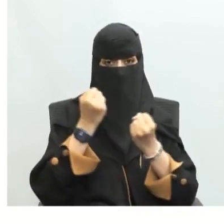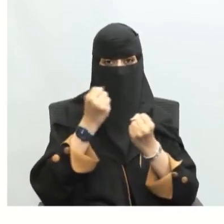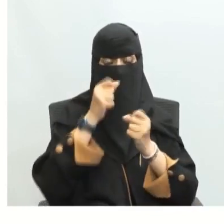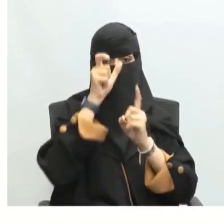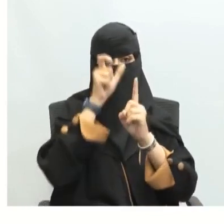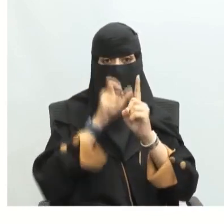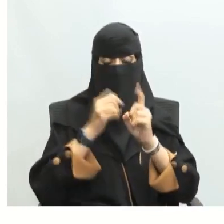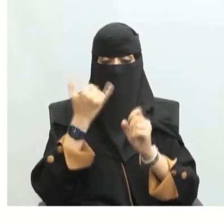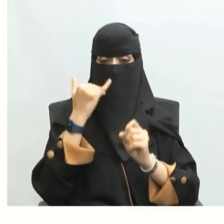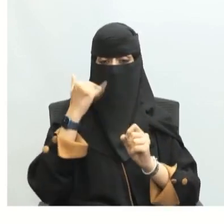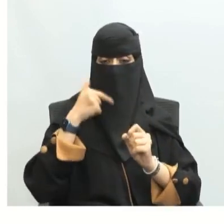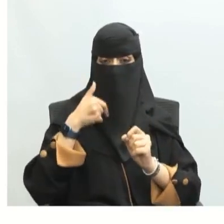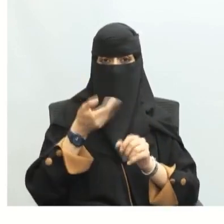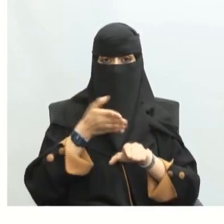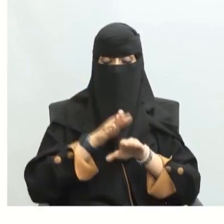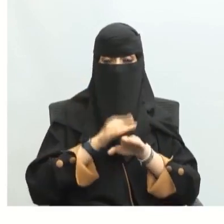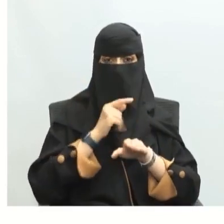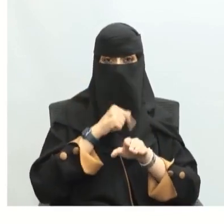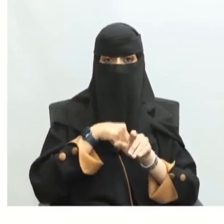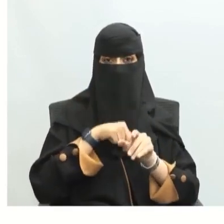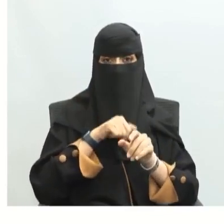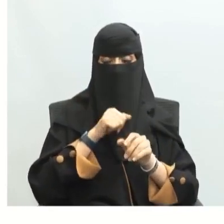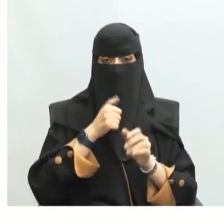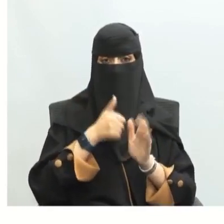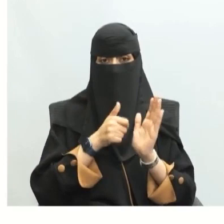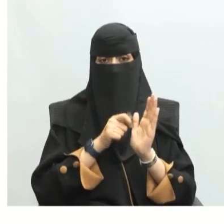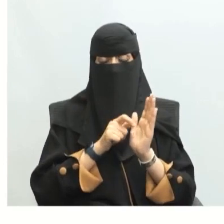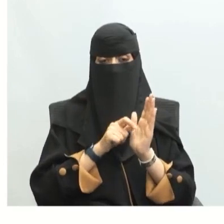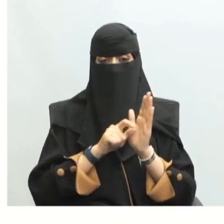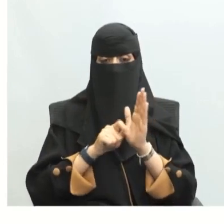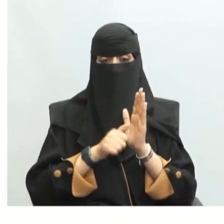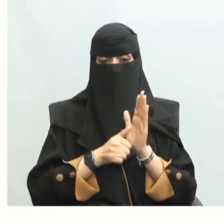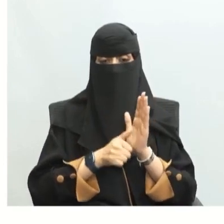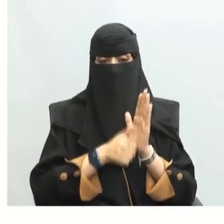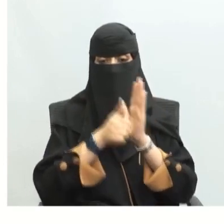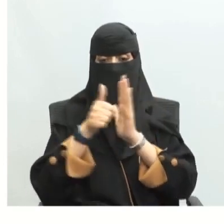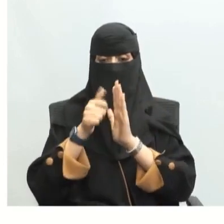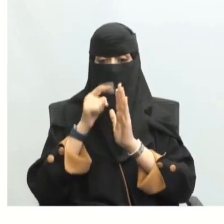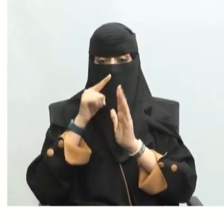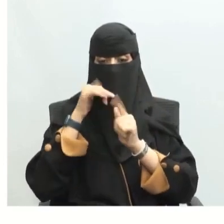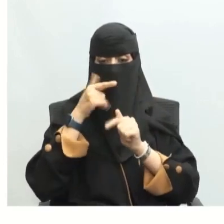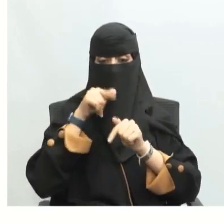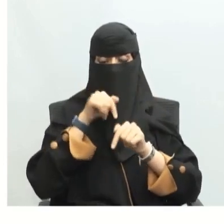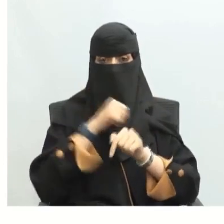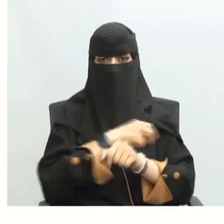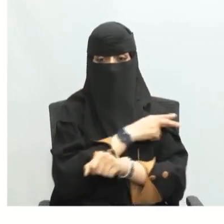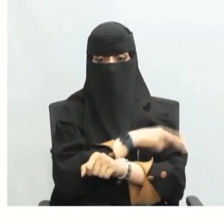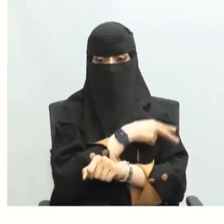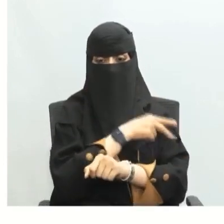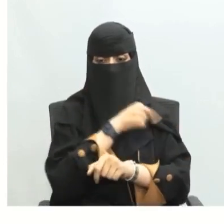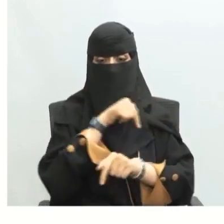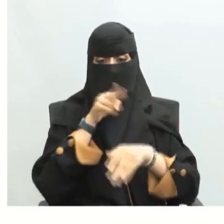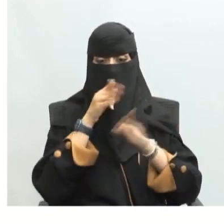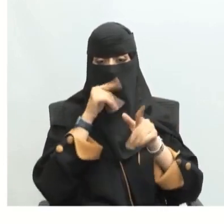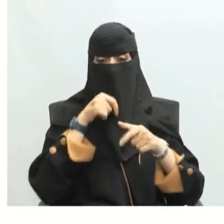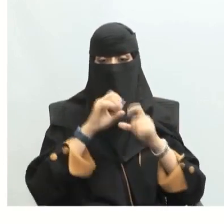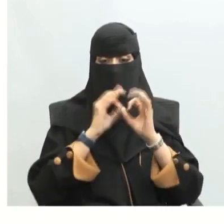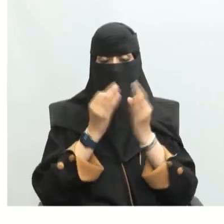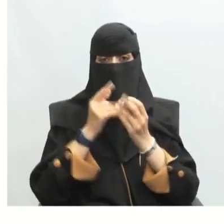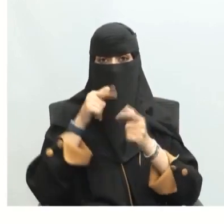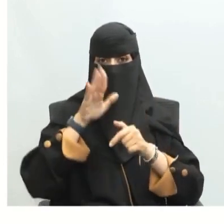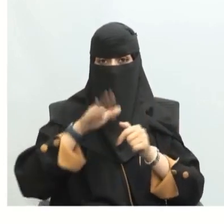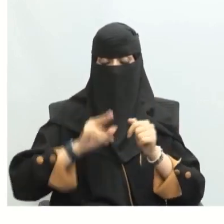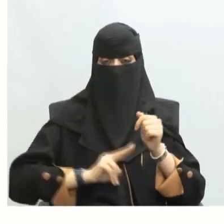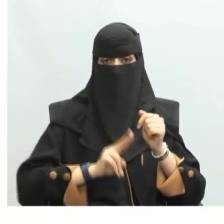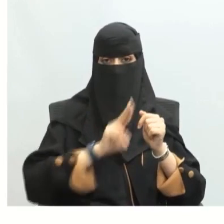التطوع المجتمعي وايضا يهدف هذا البرنامج الى ماذا احسنتم الى تنميه قدرات الشباب